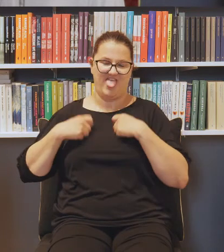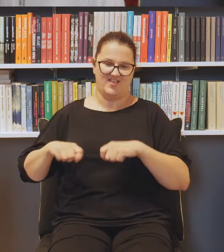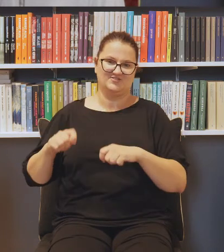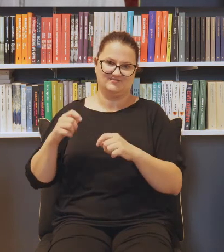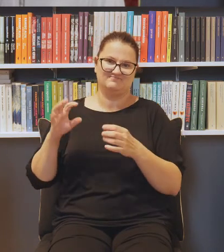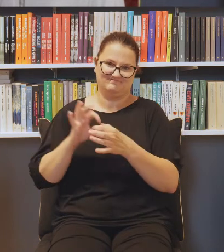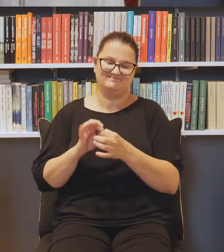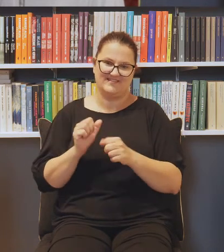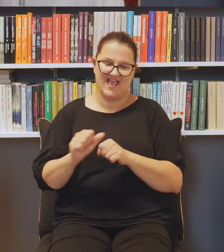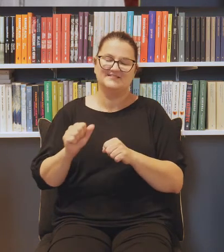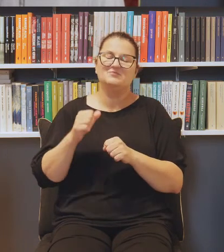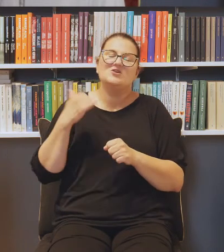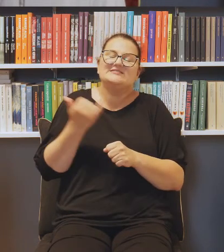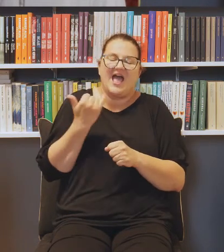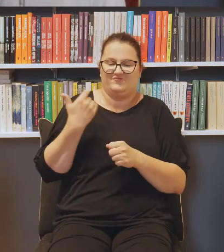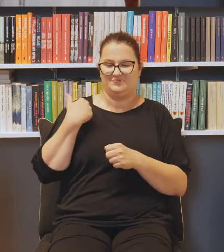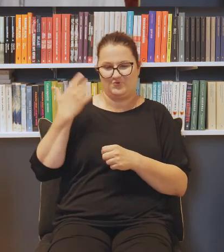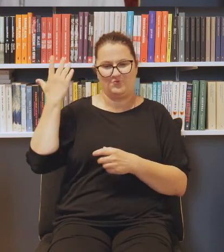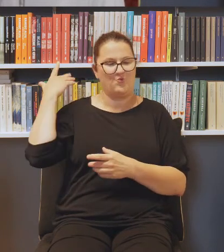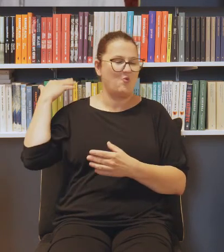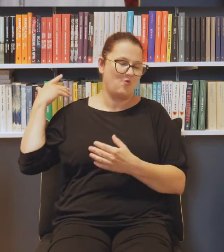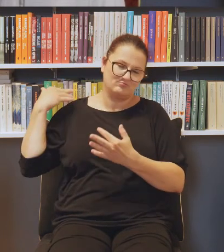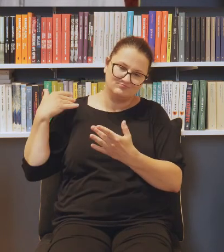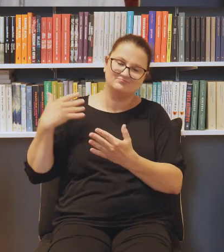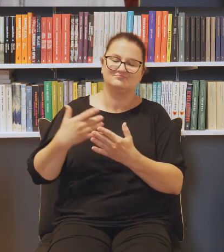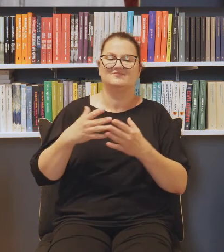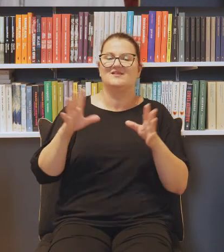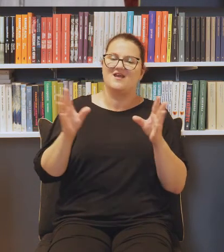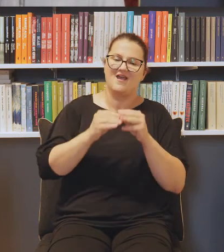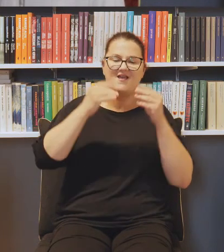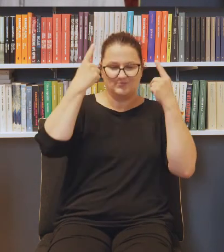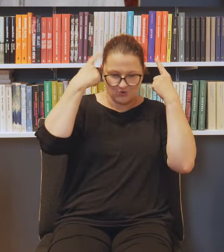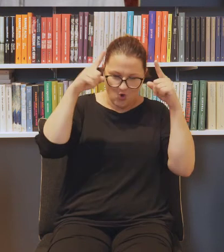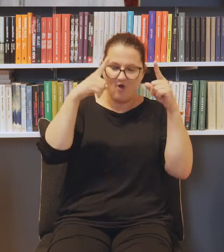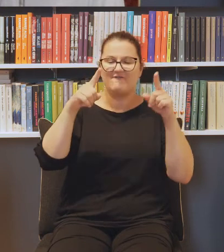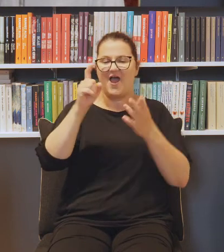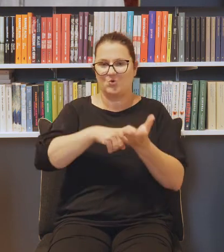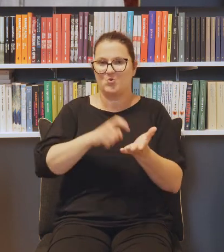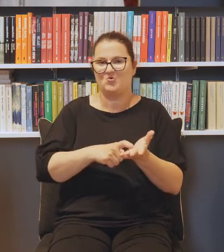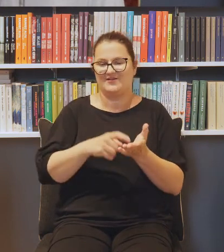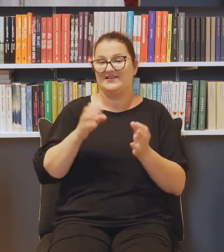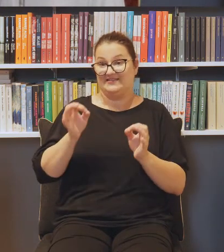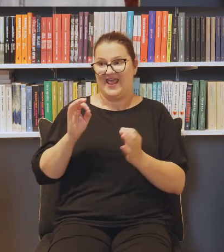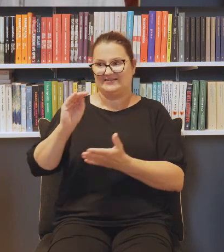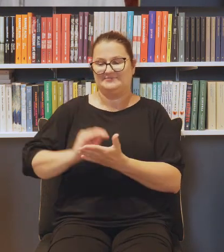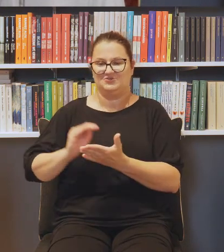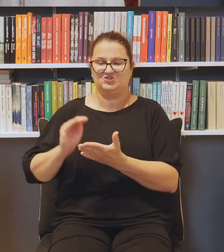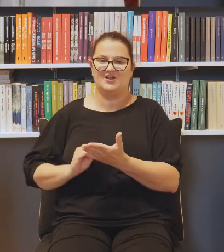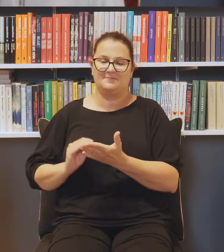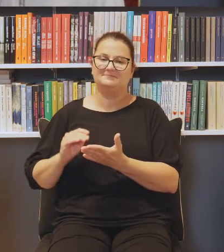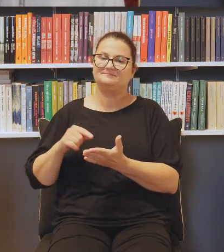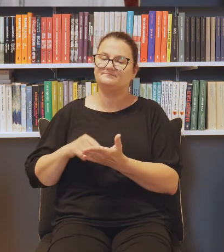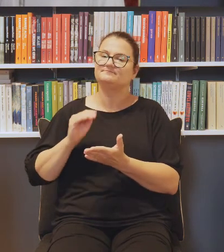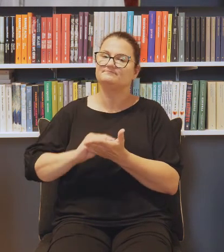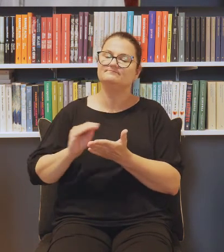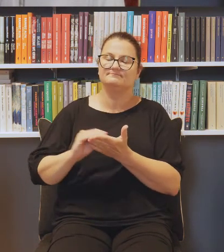te zwierzęta zawsze towarzyszyły ludziom. Czy kury, krowy właśnie. Teraz bardziej piszę, bo to tak napisałem takie o wsi, taką piszę